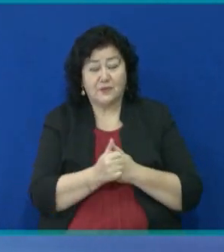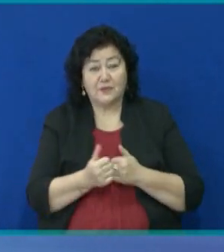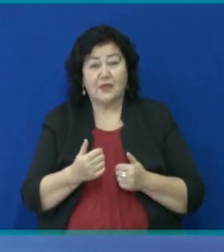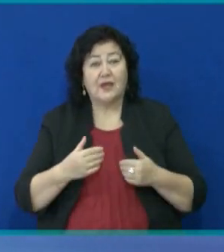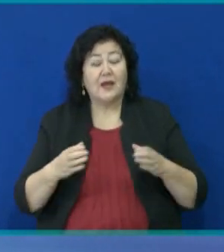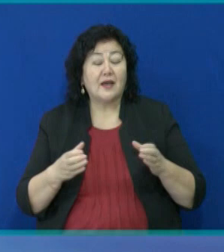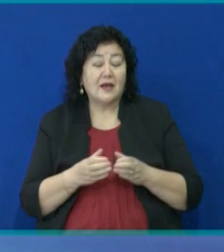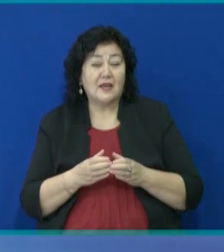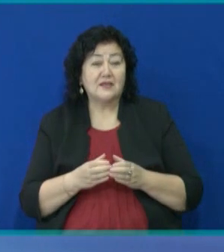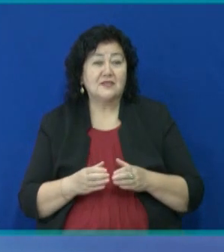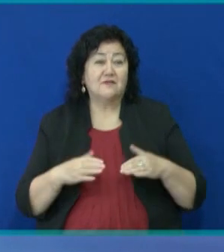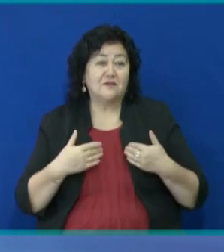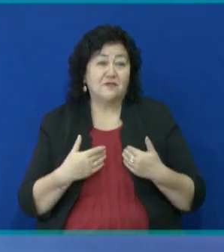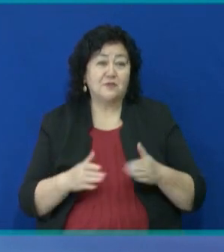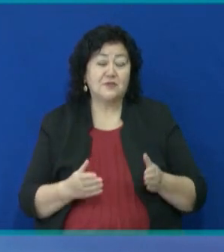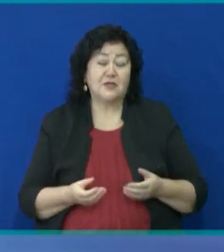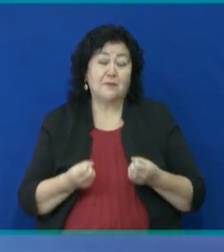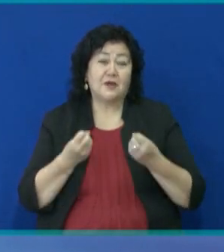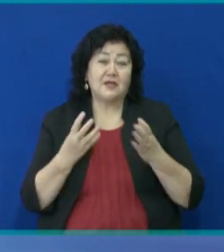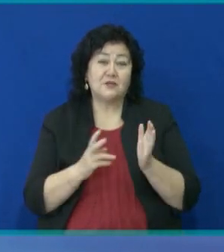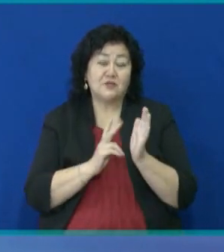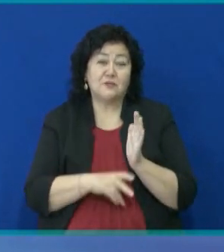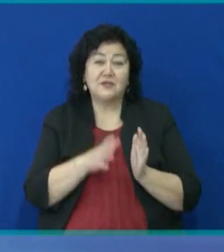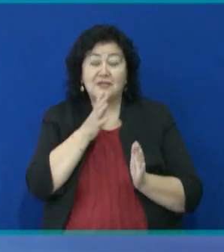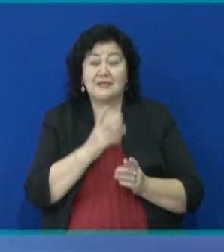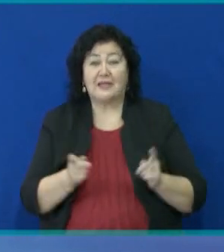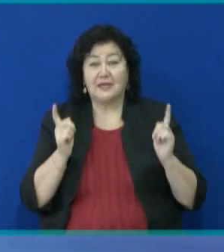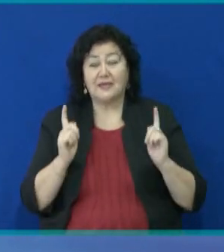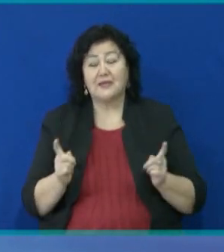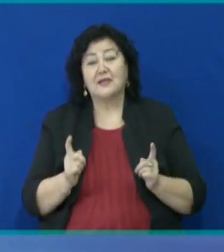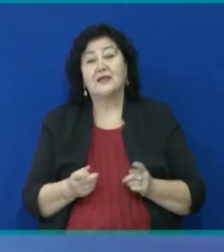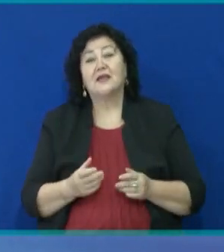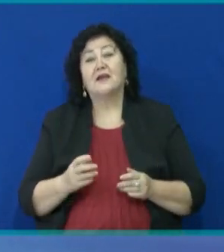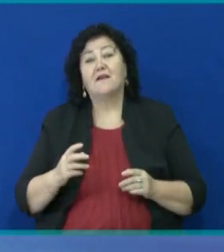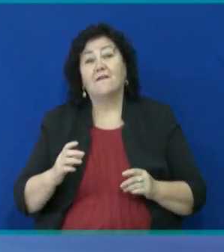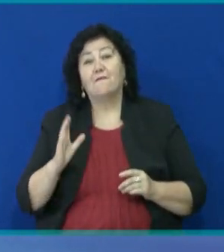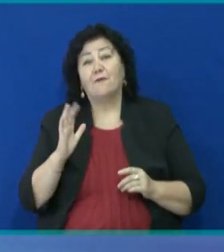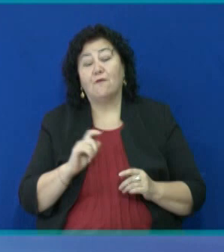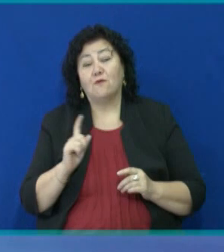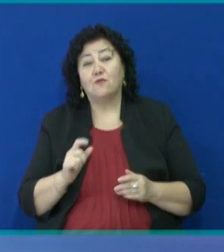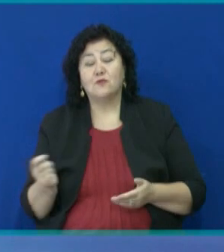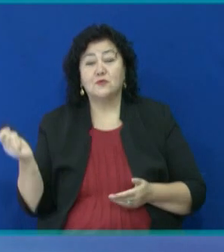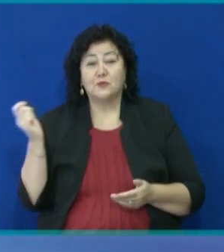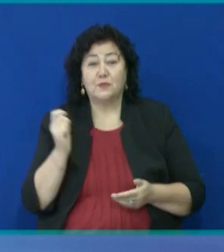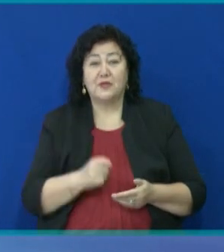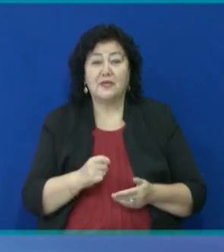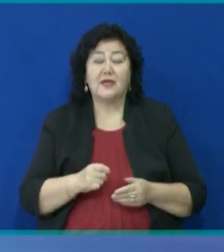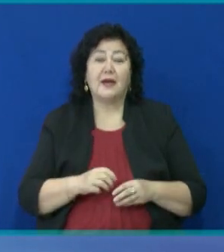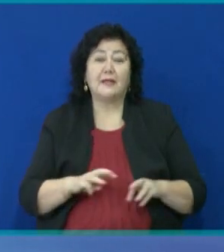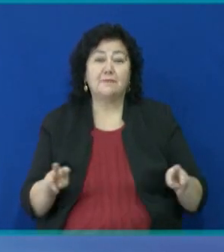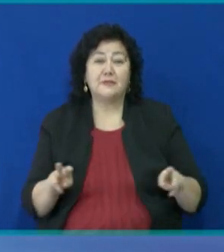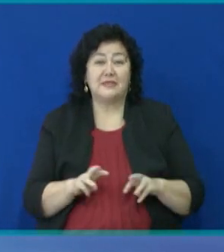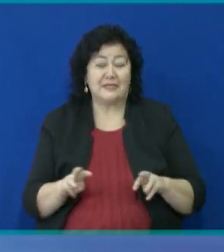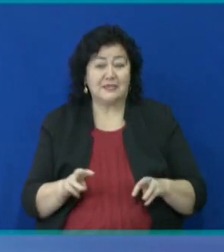выпускники университета празднуют 70-летний юбилей. В связи с этим высшее учебное заведение посетил министр науки и высшего образования